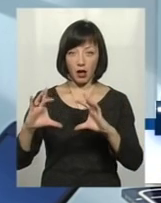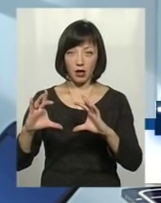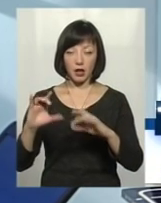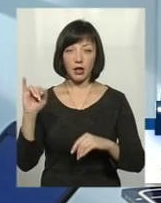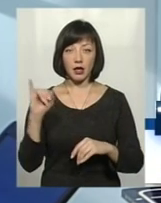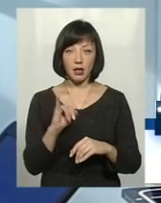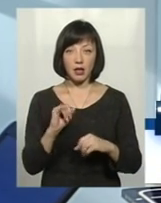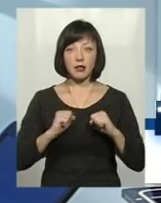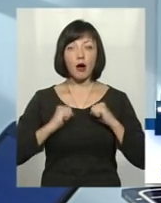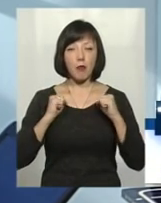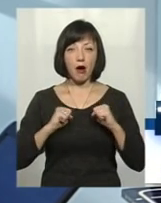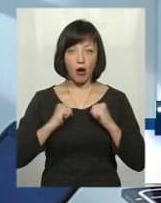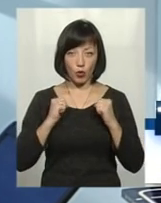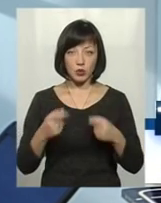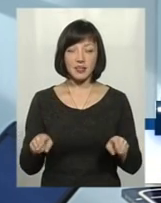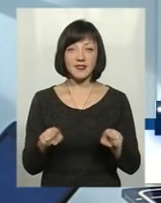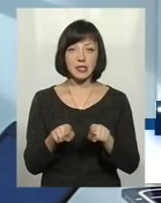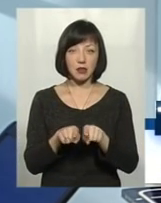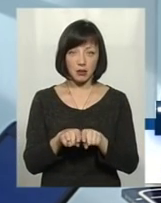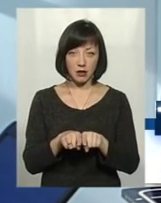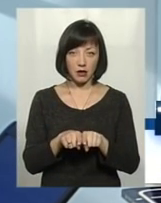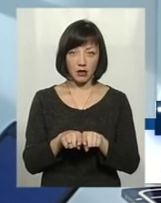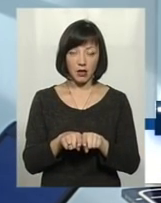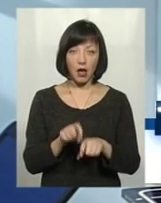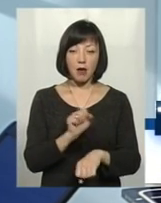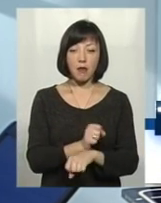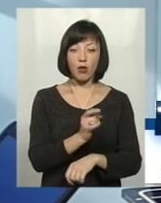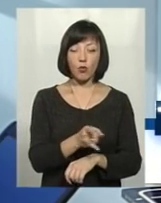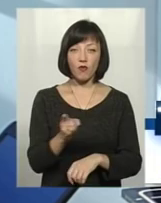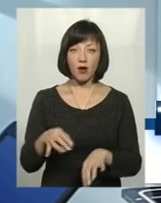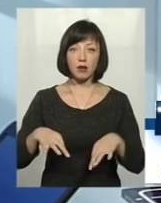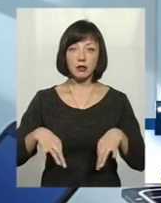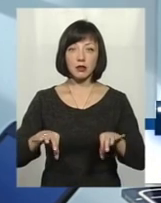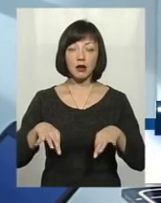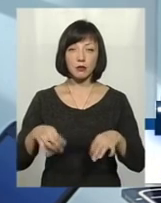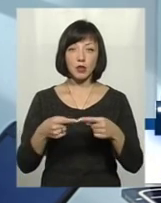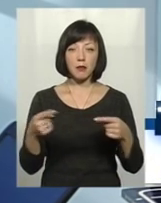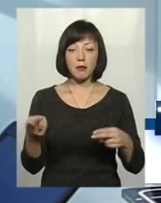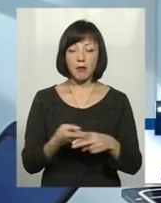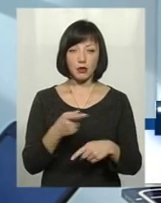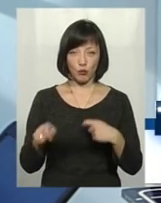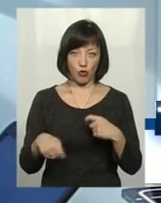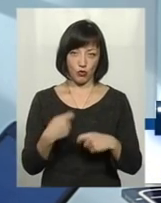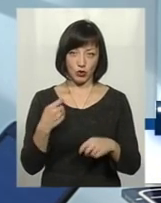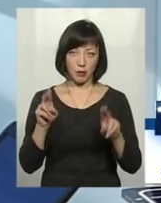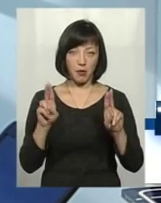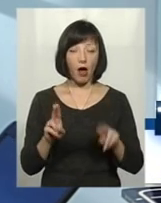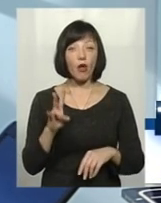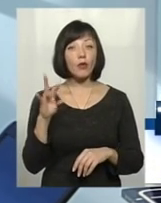та намагаються все-таки паркувати транспортні засоби без порушень правил дорожнього руху.